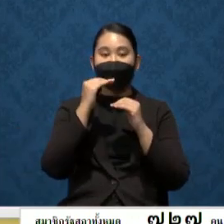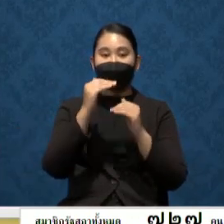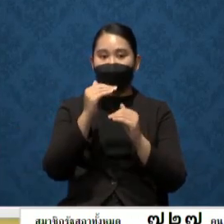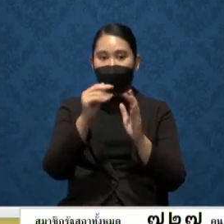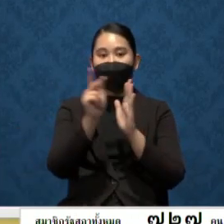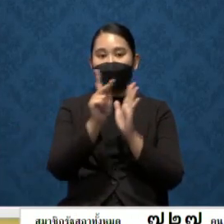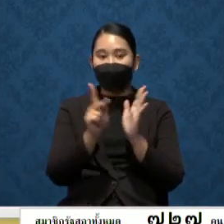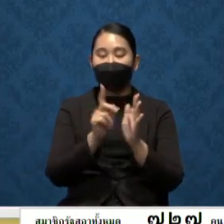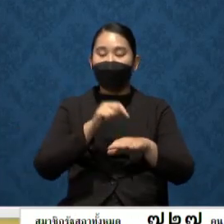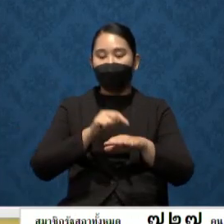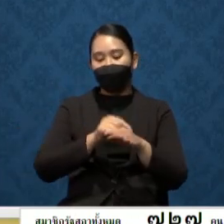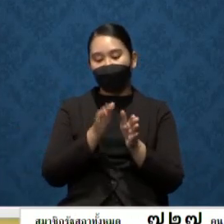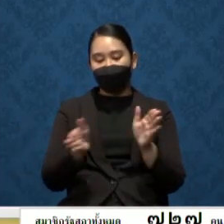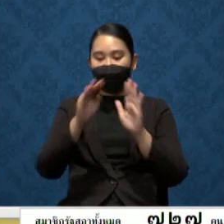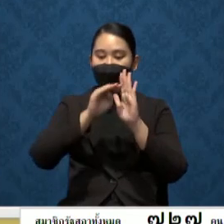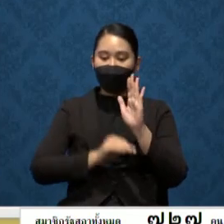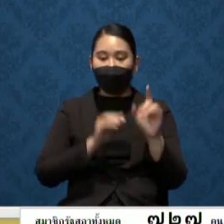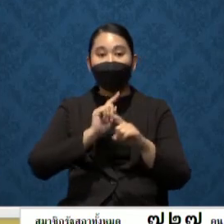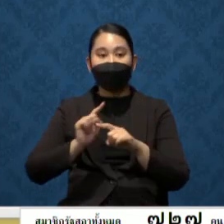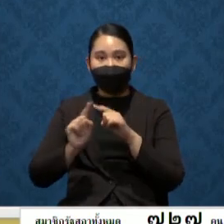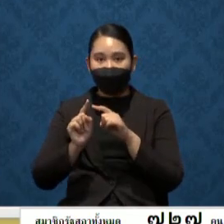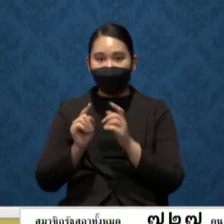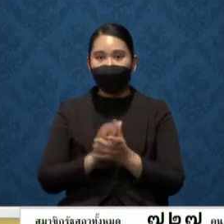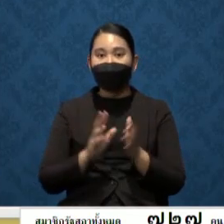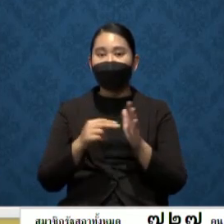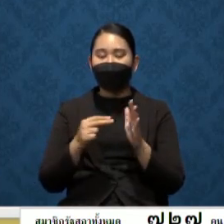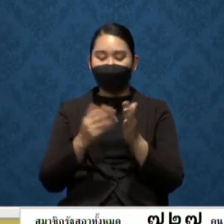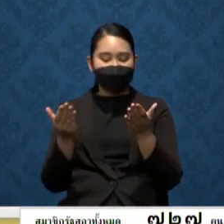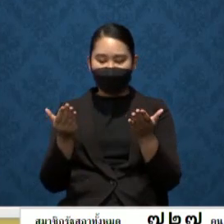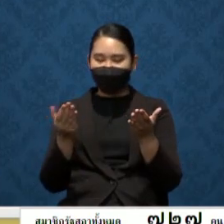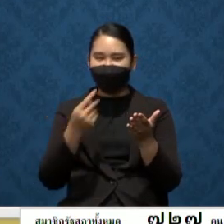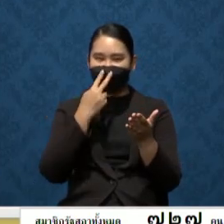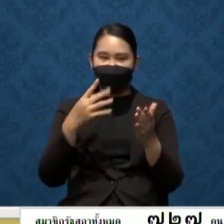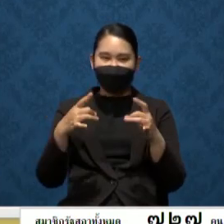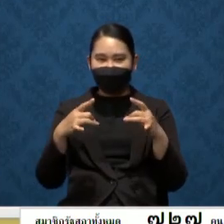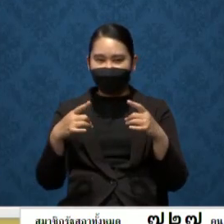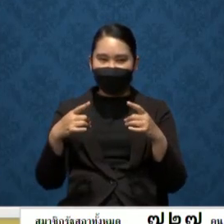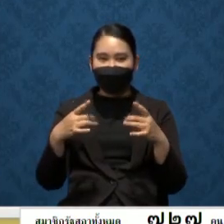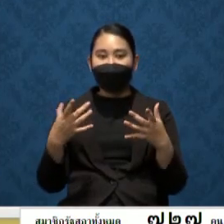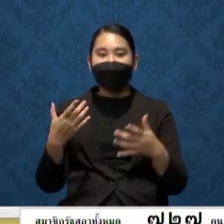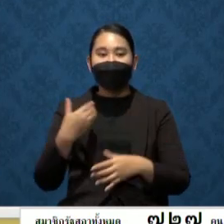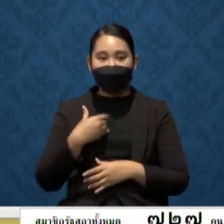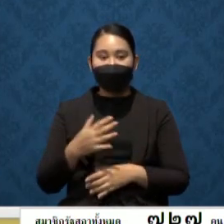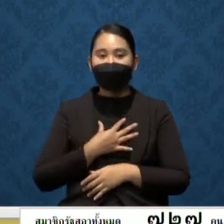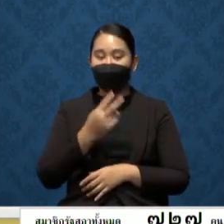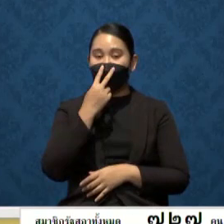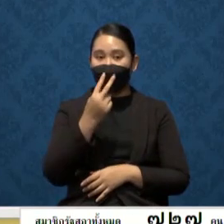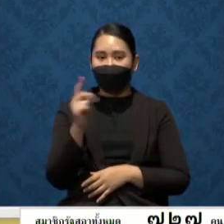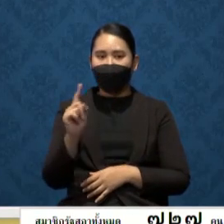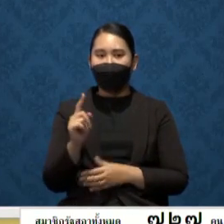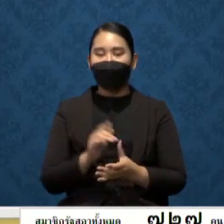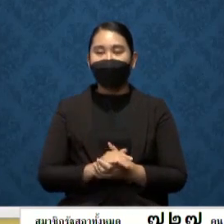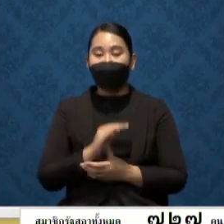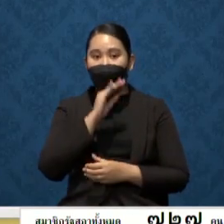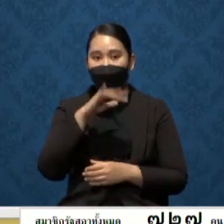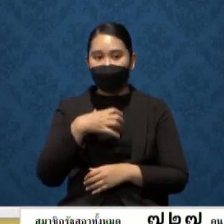และระยะเวลากระบวนการอะไรต่างๆนะครับมันก็เลยไปติดขัดนะครับผมก็เลยเห็นว่าถ้าเราต้องการที่